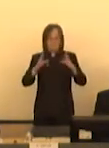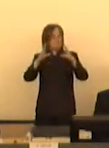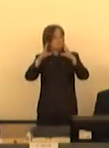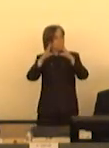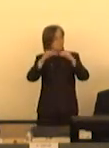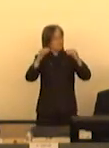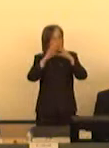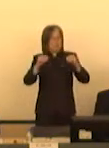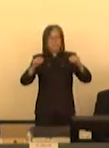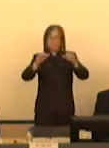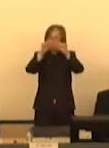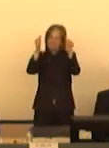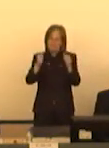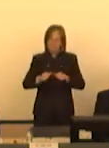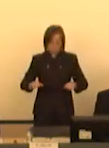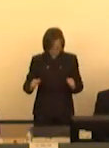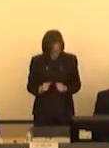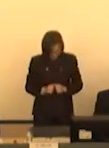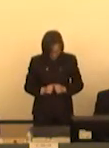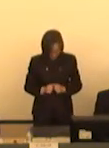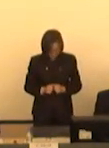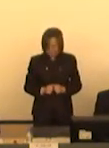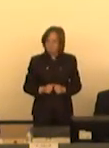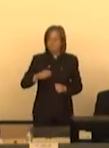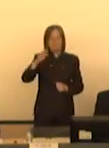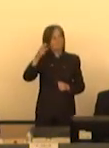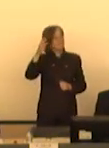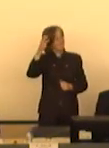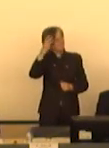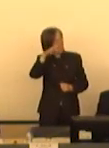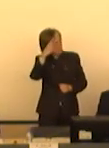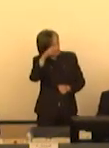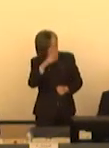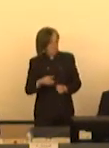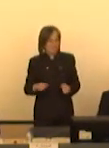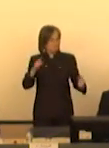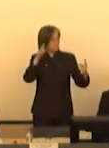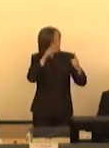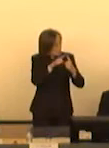El tercer dels motius que vull destacar és el model d'universitat.